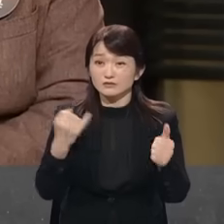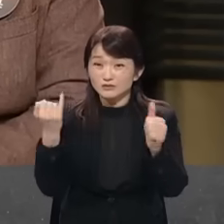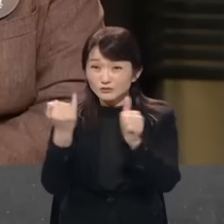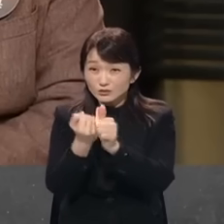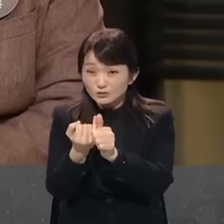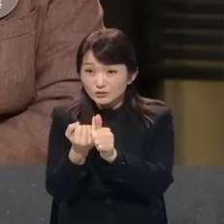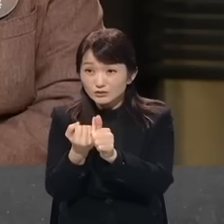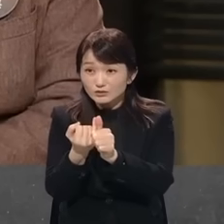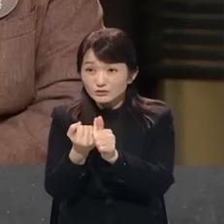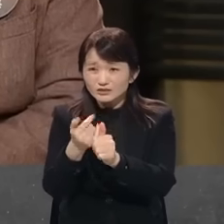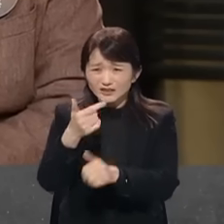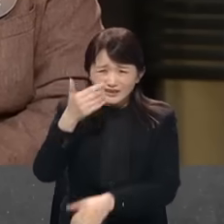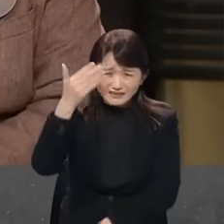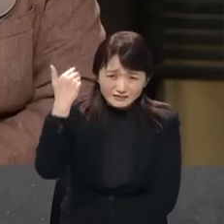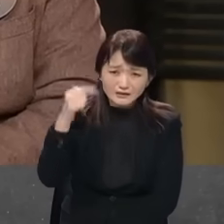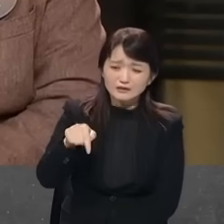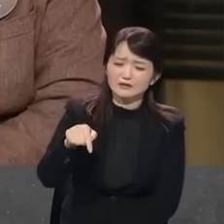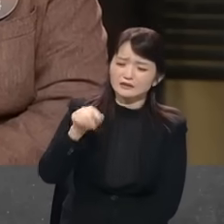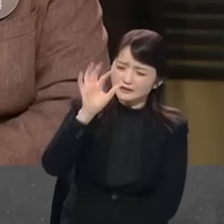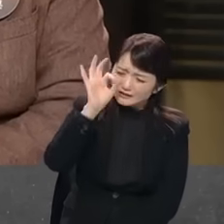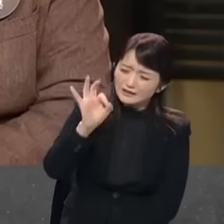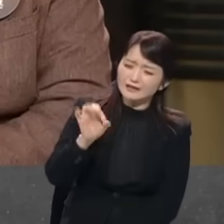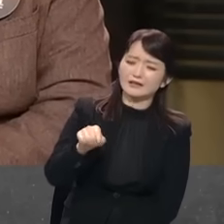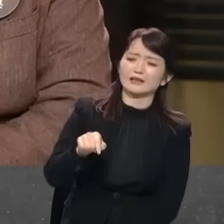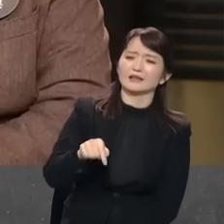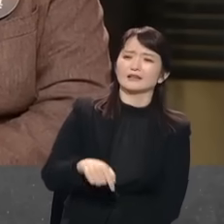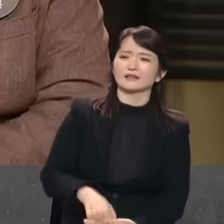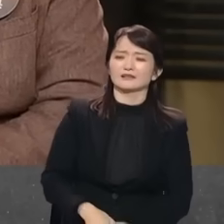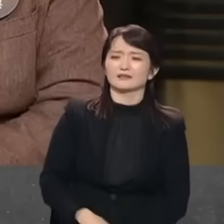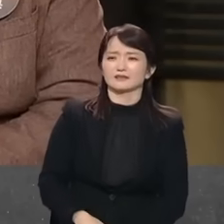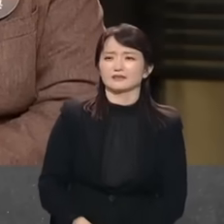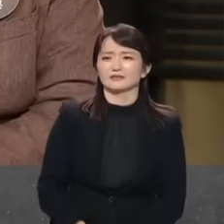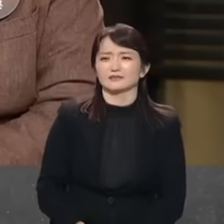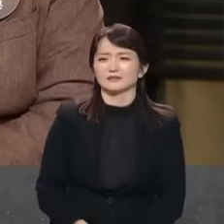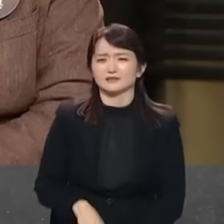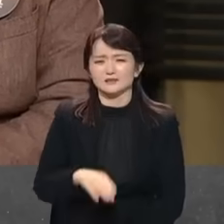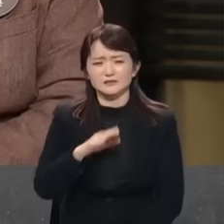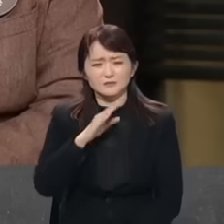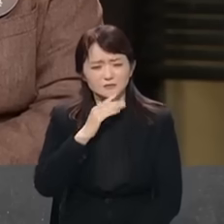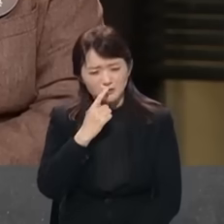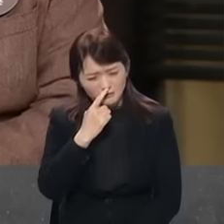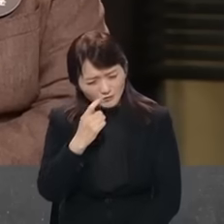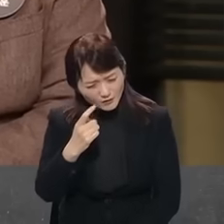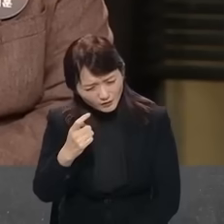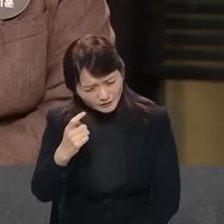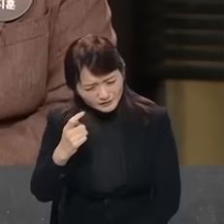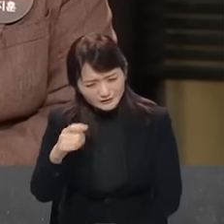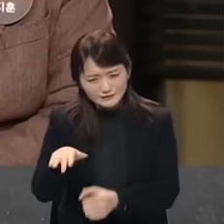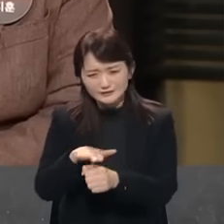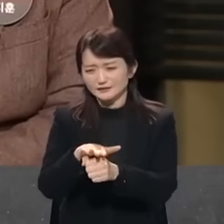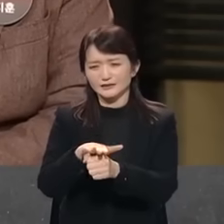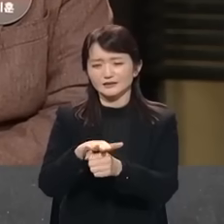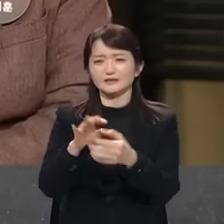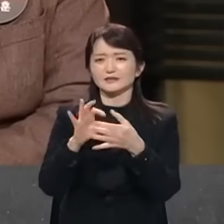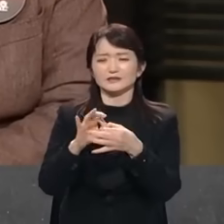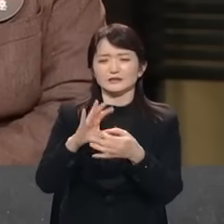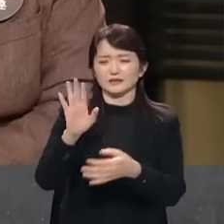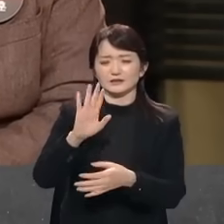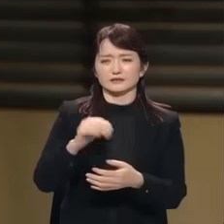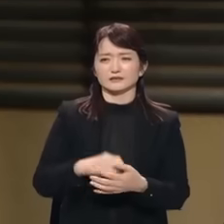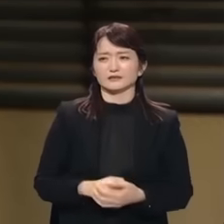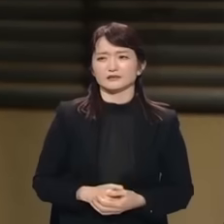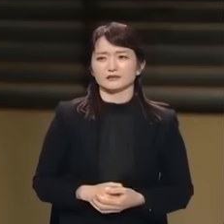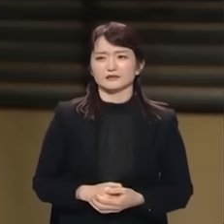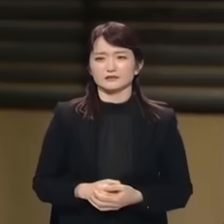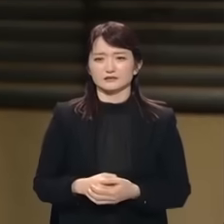근데 그때 옛날에는 말이죠 그거 보면서 아 무슨 세계의 로맨스 요즘 그러면 안 돼요 안 돼죠 다음 스토킹 범죄가